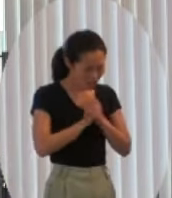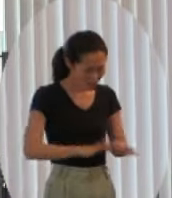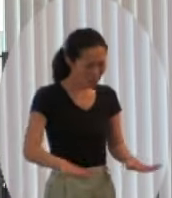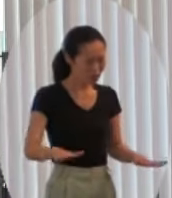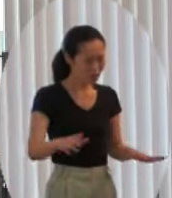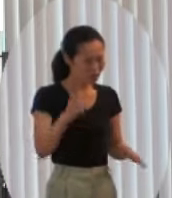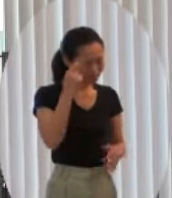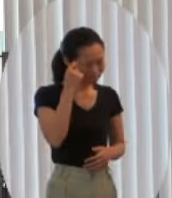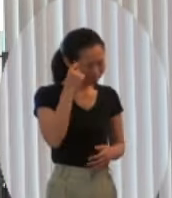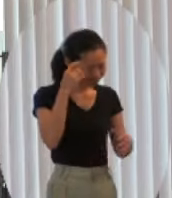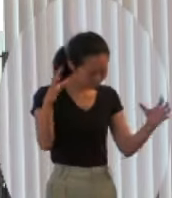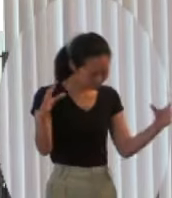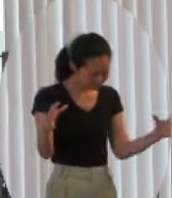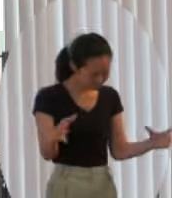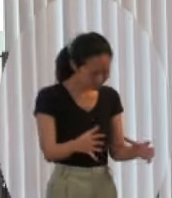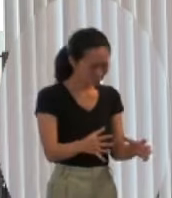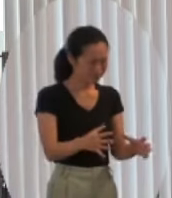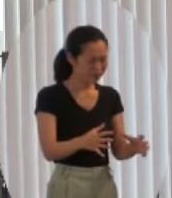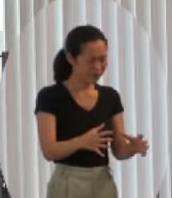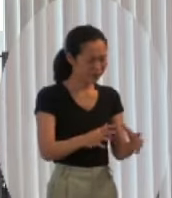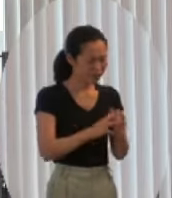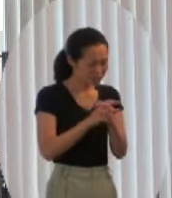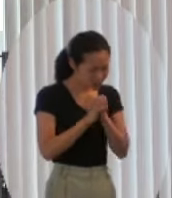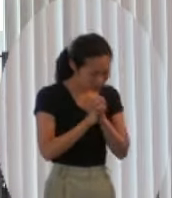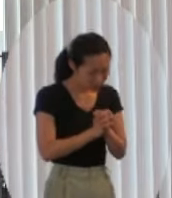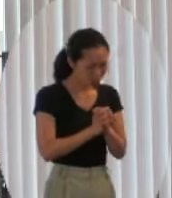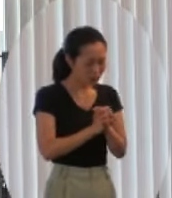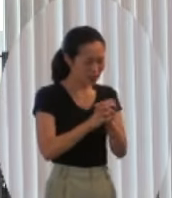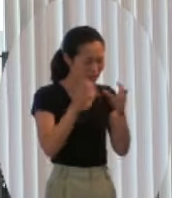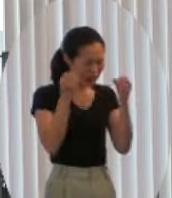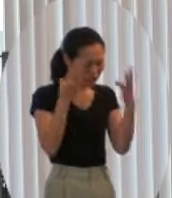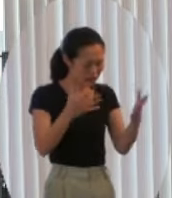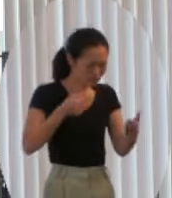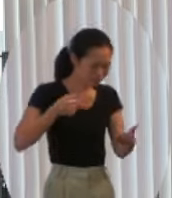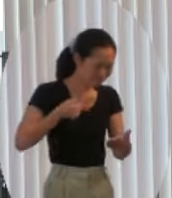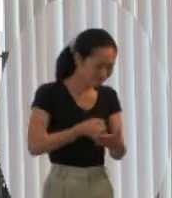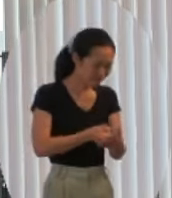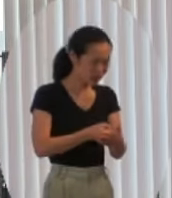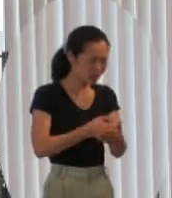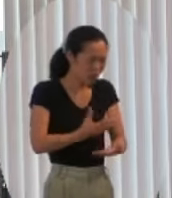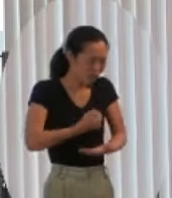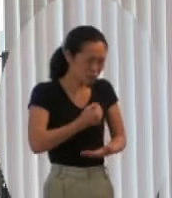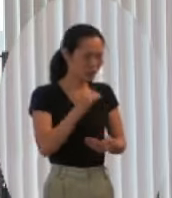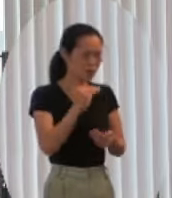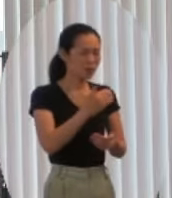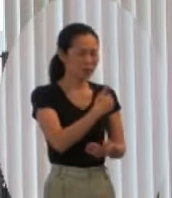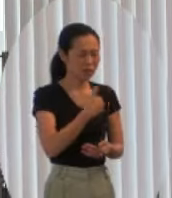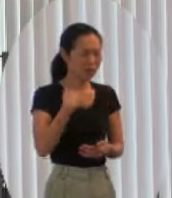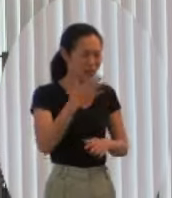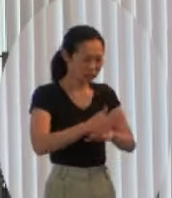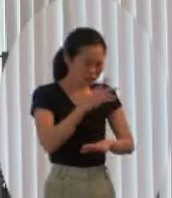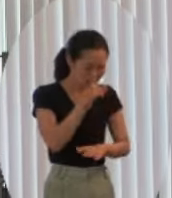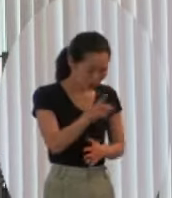ために祈り、新たな決意をする礼拝を持つことができたことを感謝をいたします